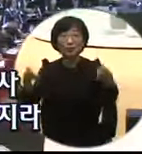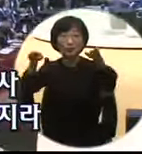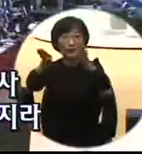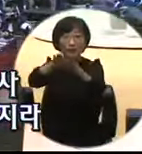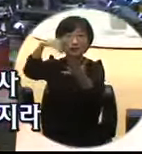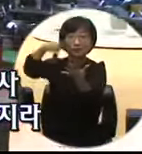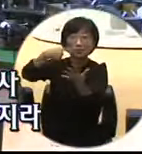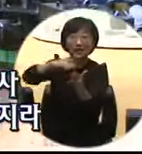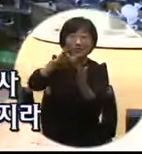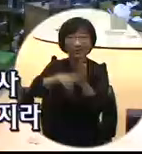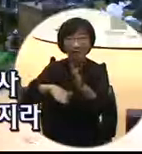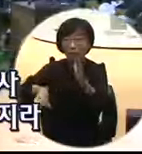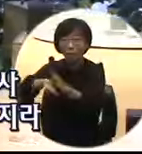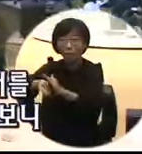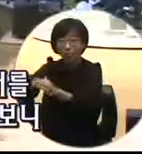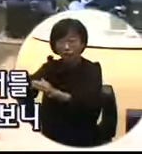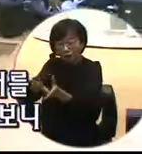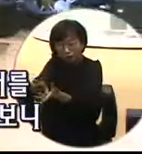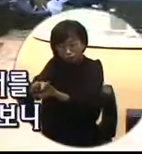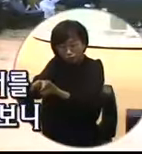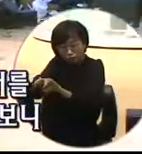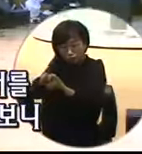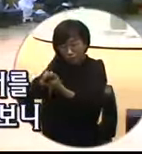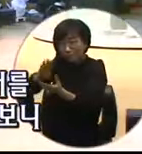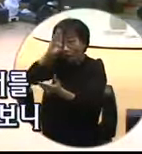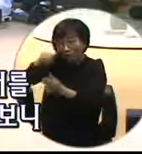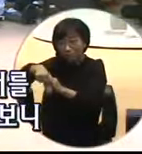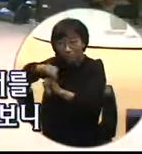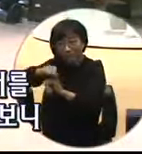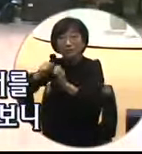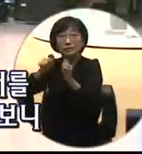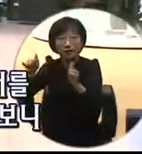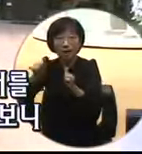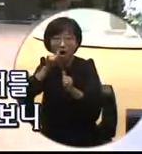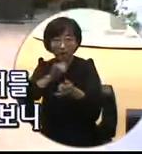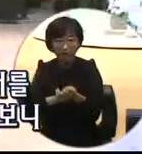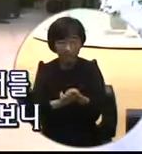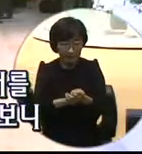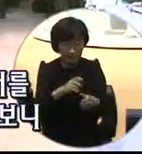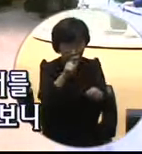거기 오른손 마른 사람이 있는지라 서기관과 바리새인들이 예수를